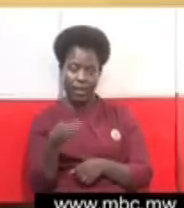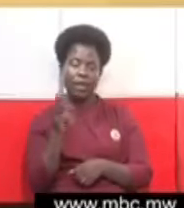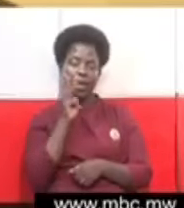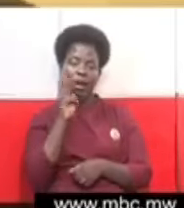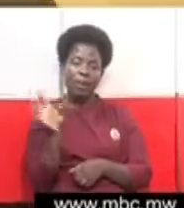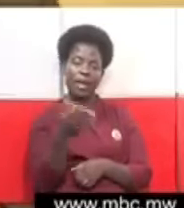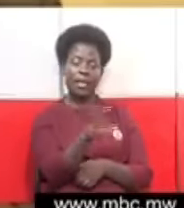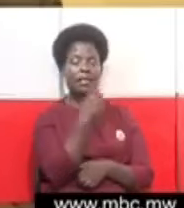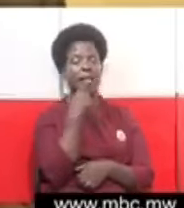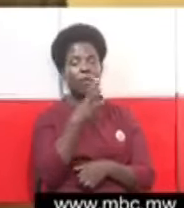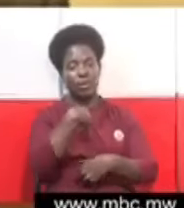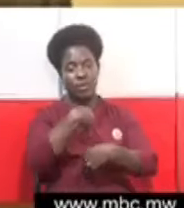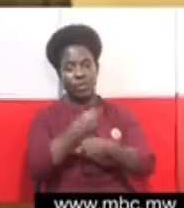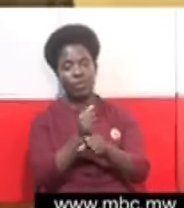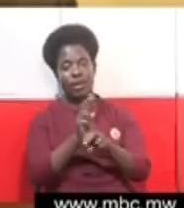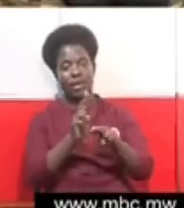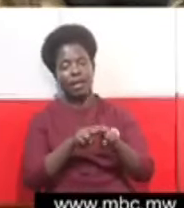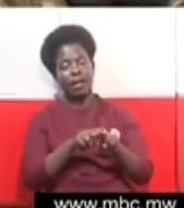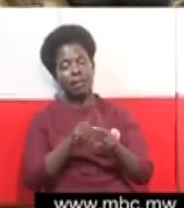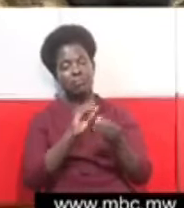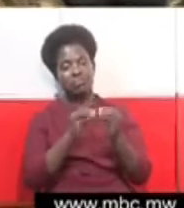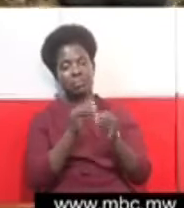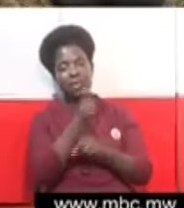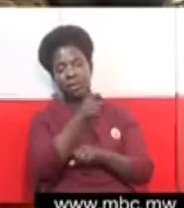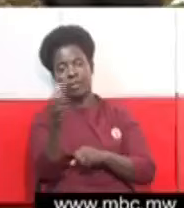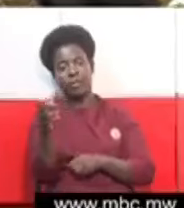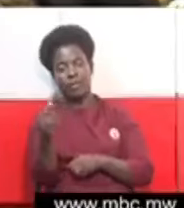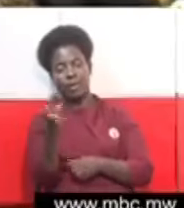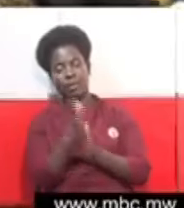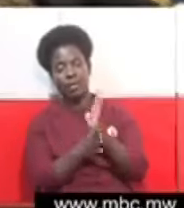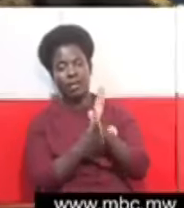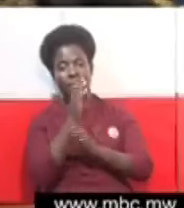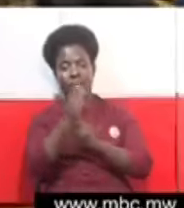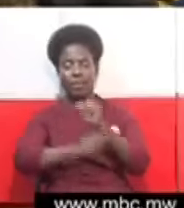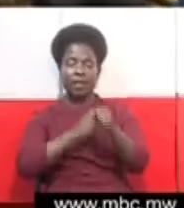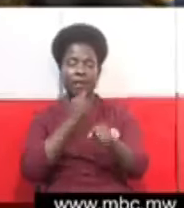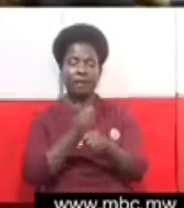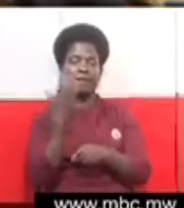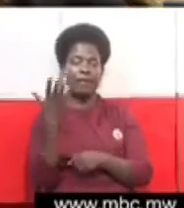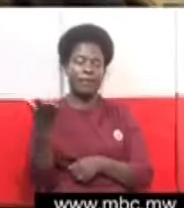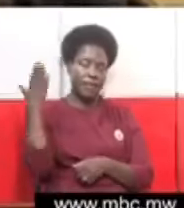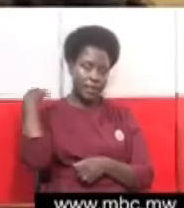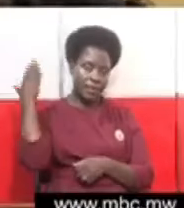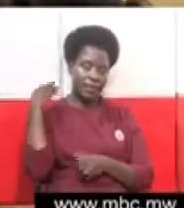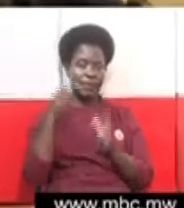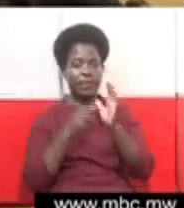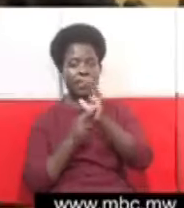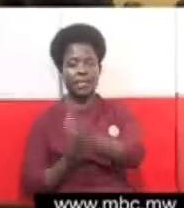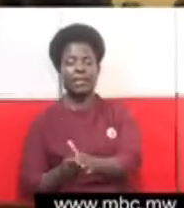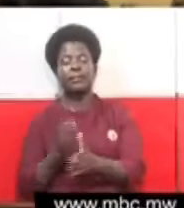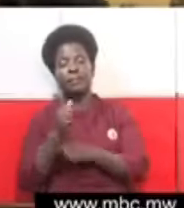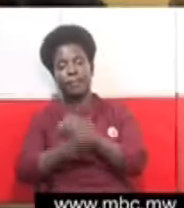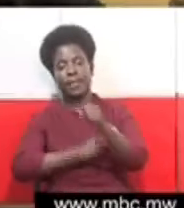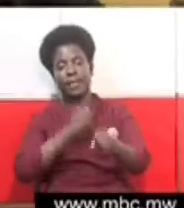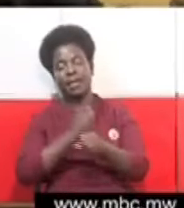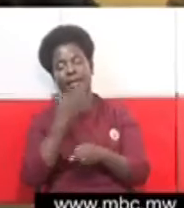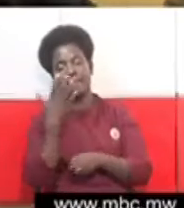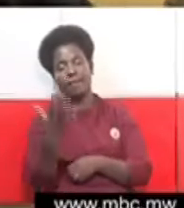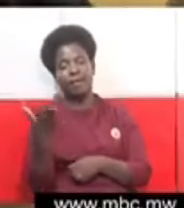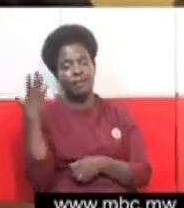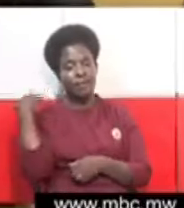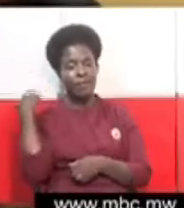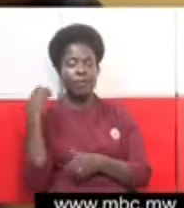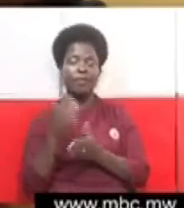Hanjahanja anati bungweli lakhala lisakuchita bwino pa chuma mzaka zisanu zapitazi. Iwo anati mwachitsanzo pa zaka zisanu zapitazi